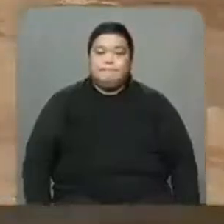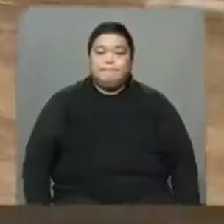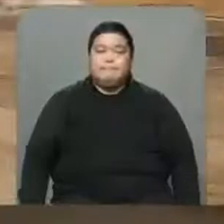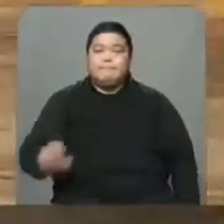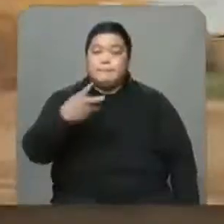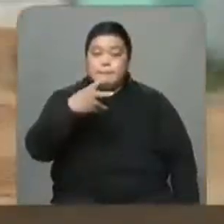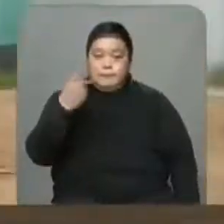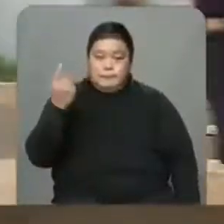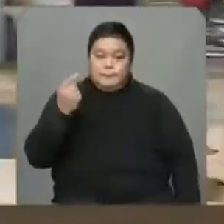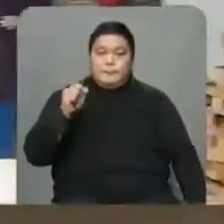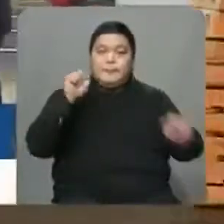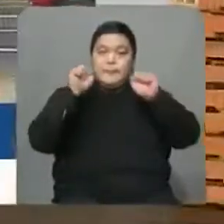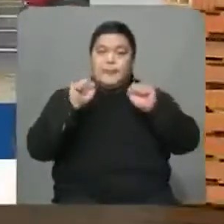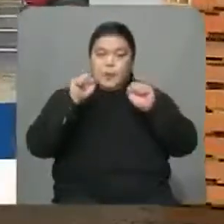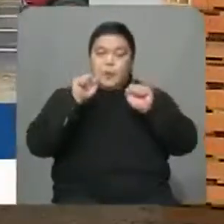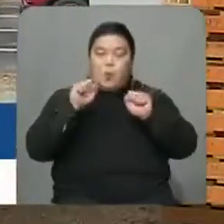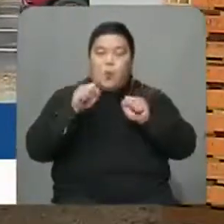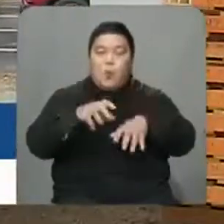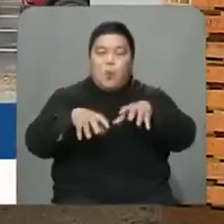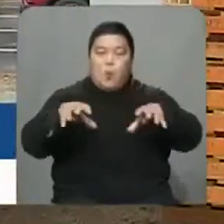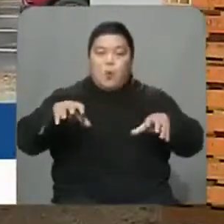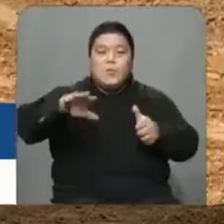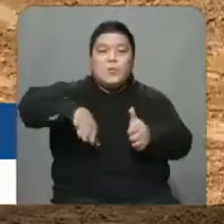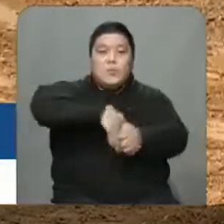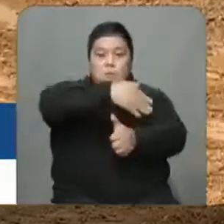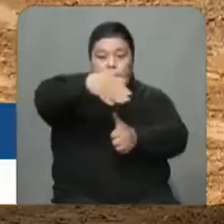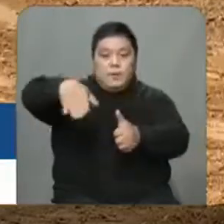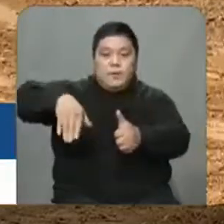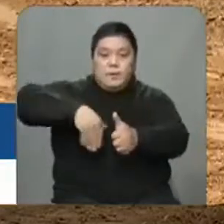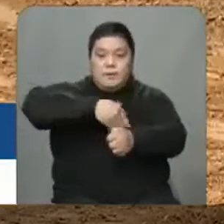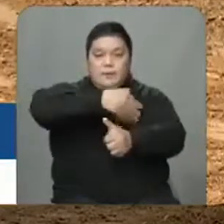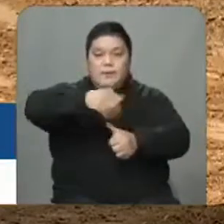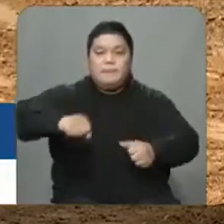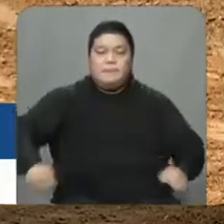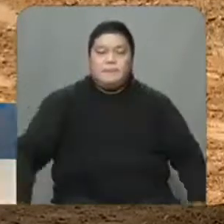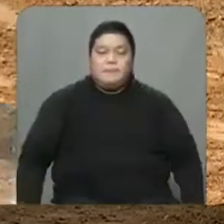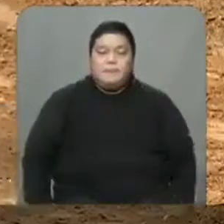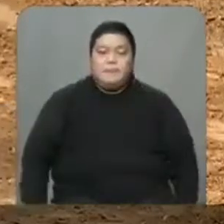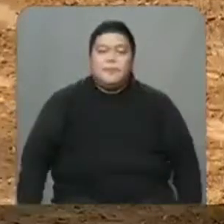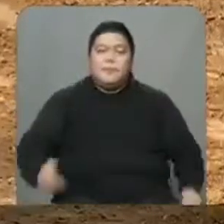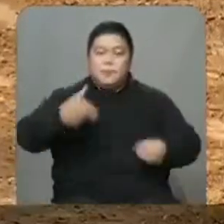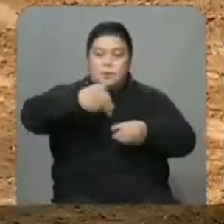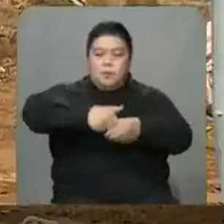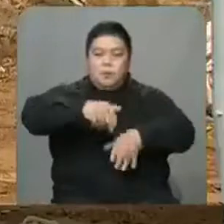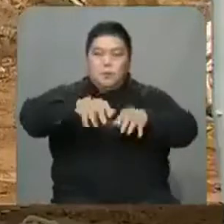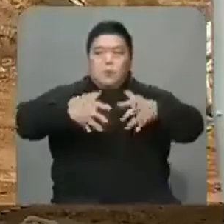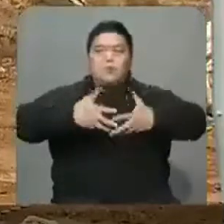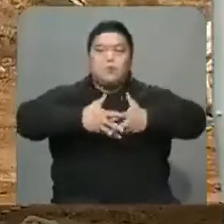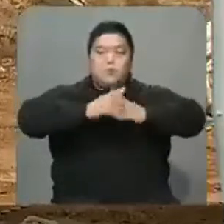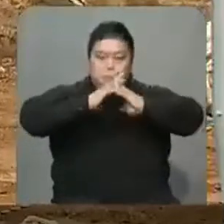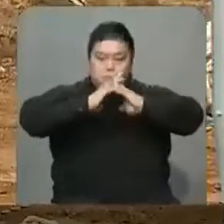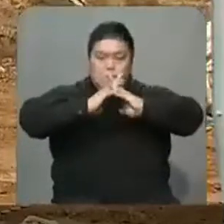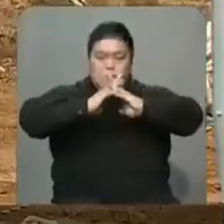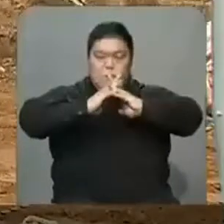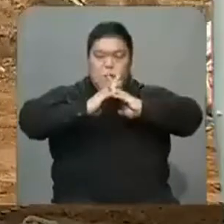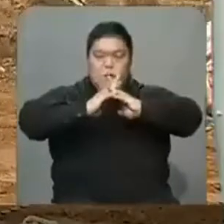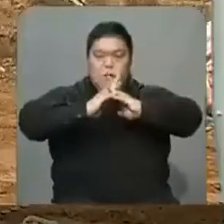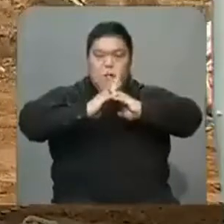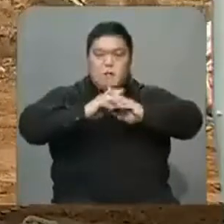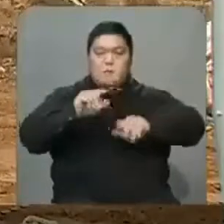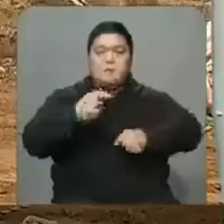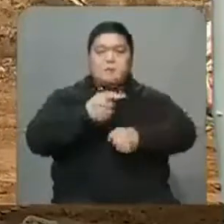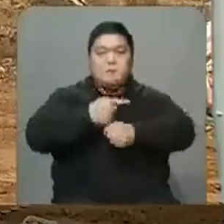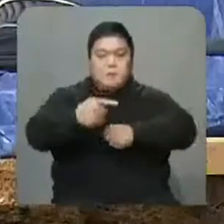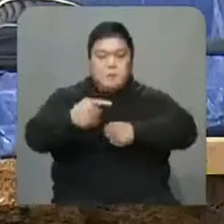삼척 복합체육공원 인근입니다. 수소 생산 설비와 수소버스 충전소를 조성하는 공사가 한창 진행 중인데